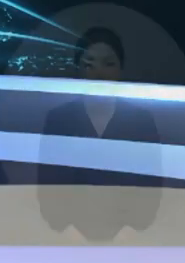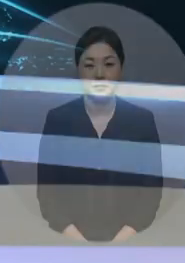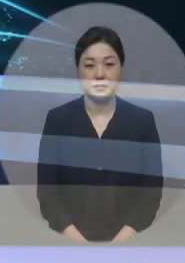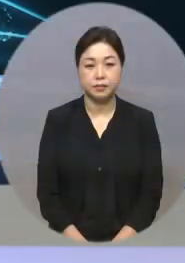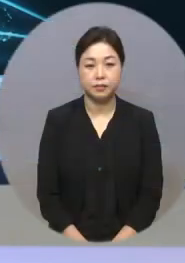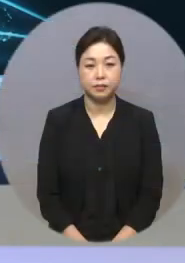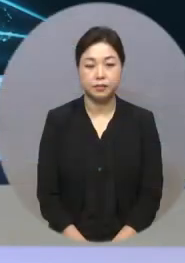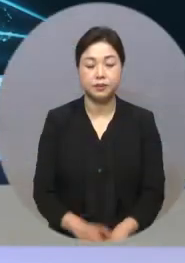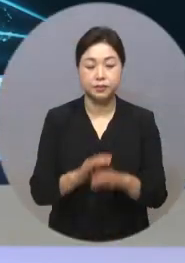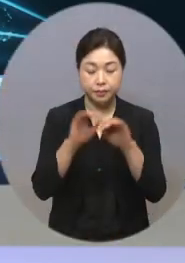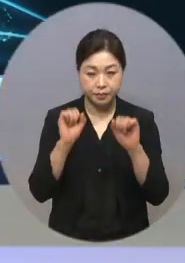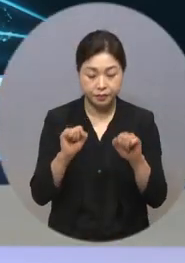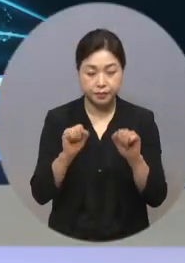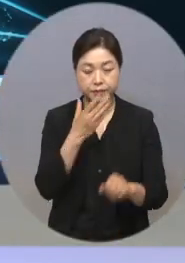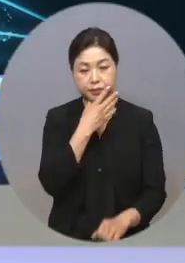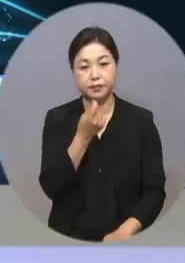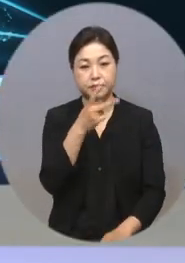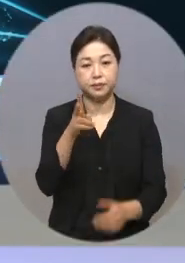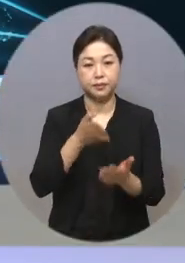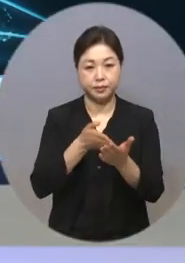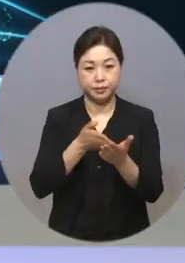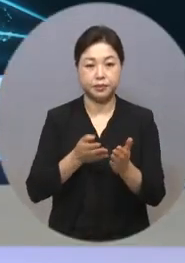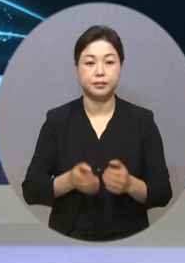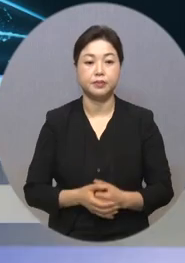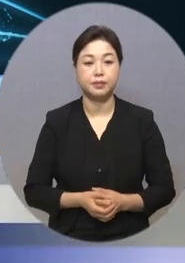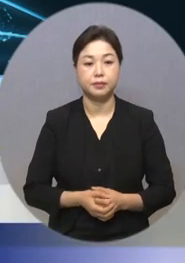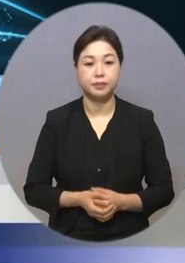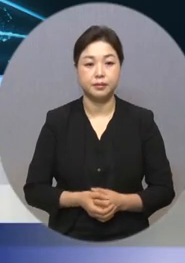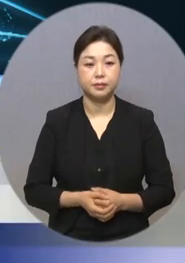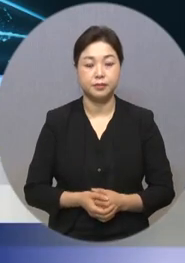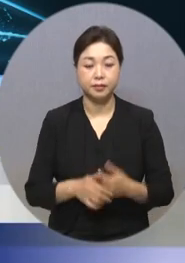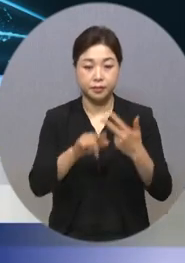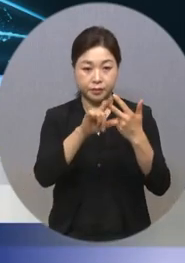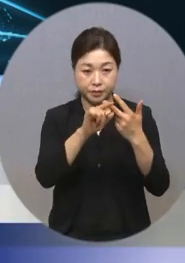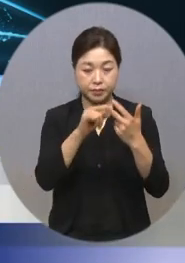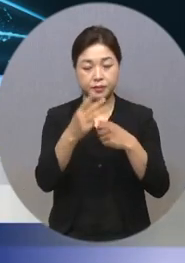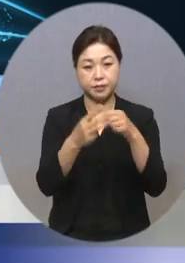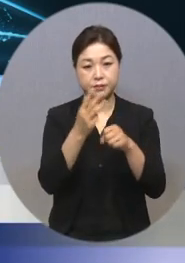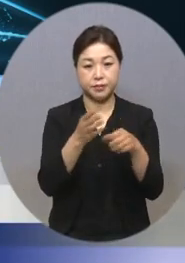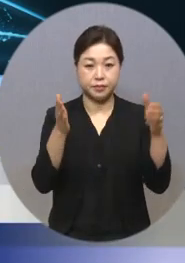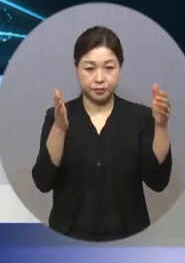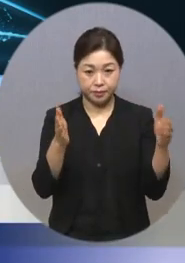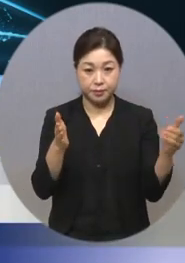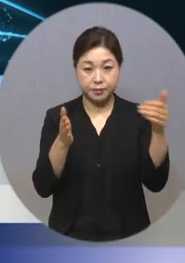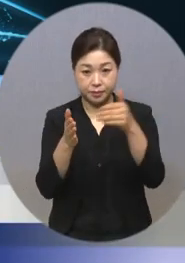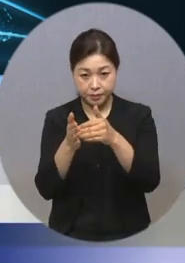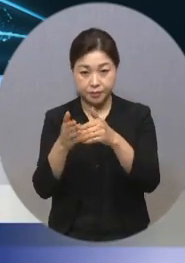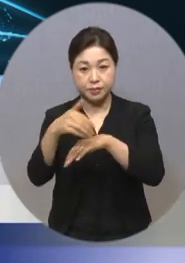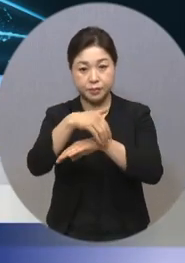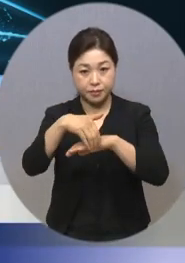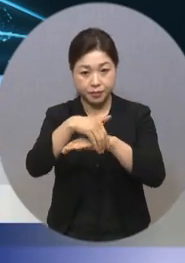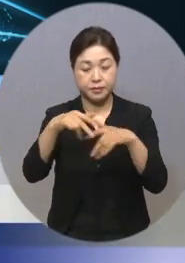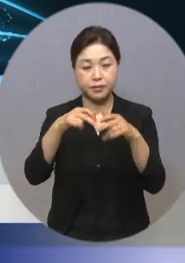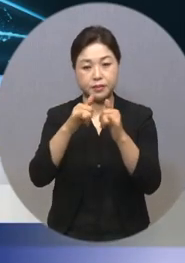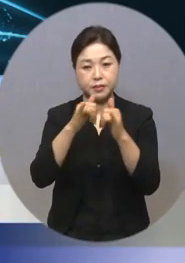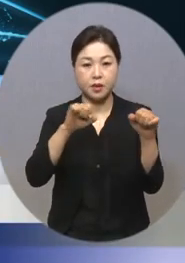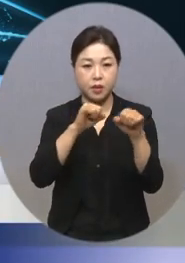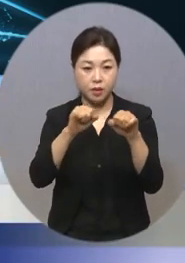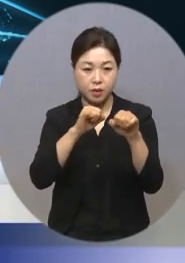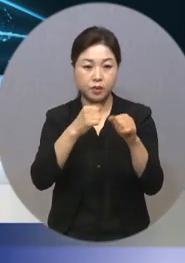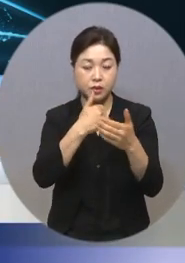시청자 여러분 안녕하십니까 복지 기분이었습니다 오는 7월 3년의 유휴 기간이 끝날 예정이었던 장애인활동지원